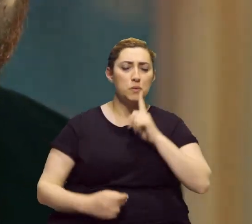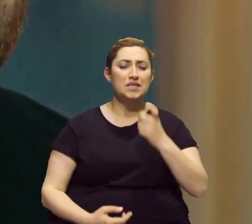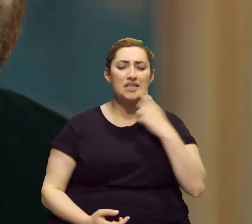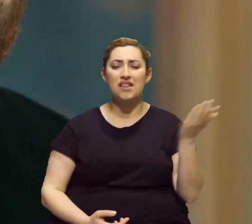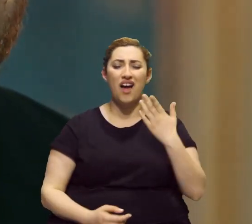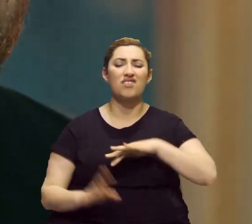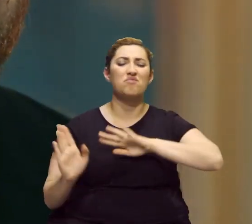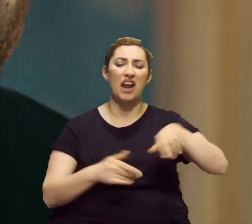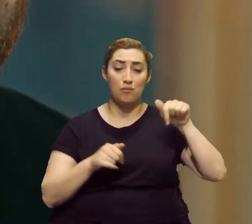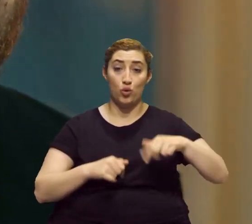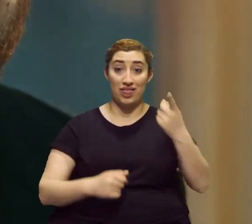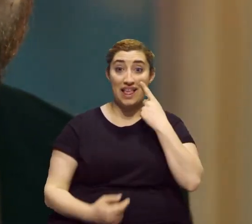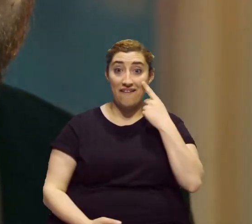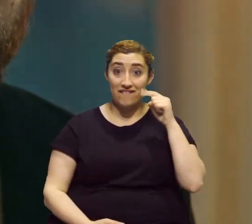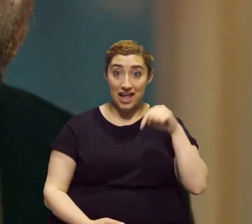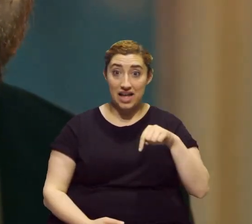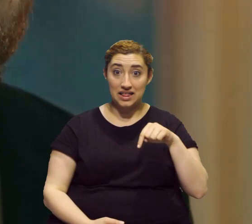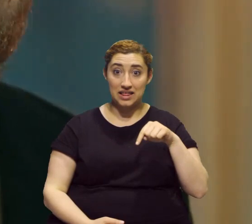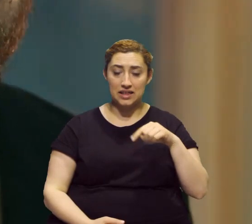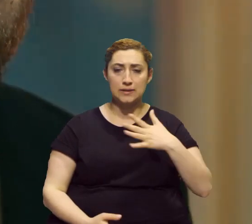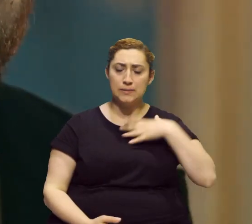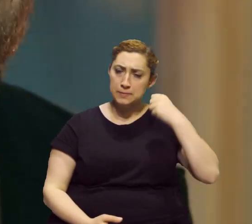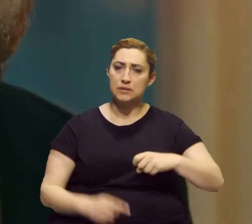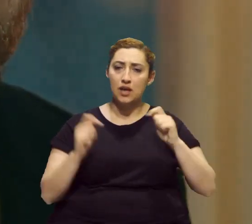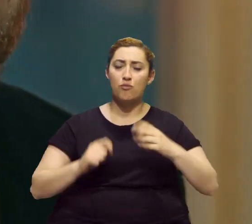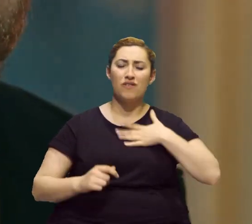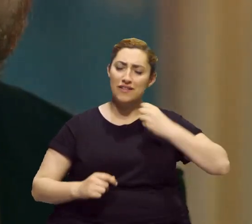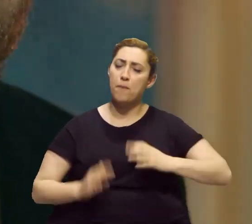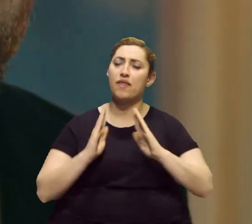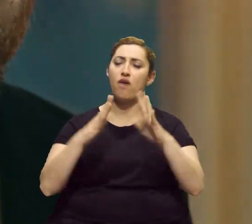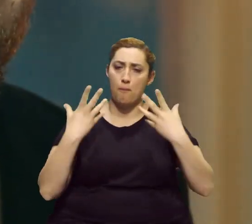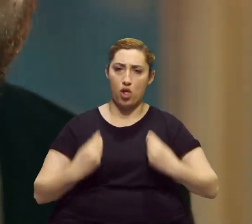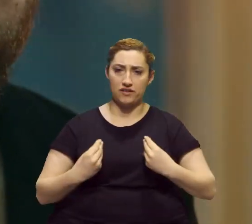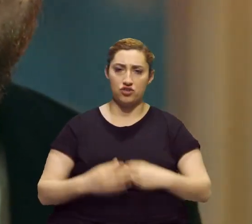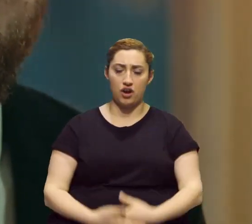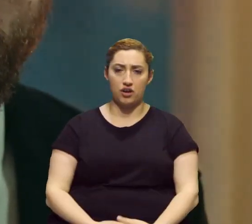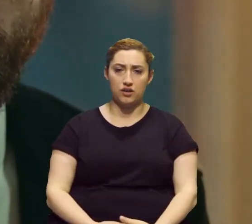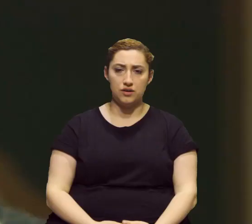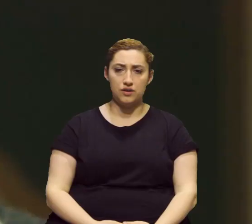Yüzyıllardır ihmal edilmiş bu devlet direniyor ve direnmeye de devam edecek.